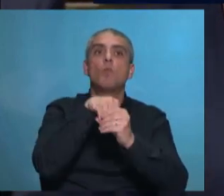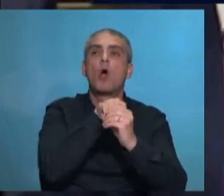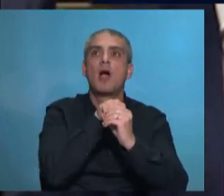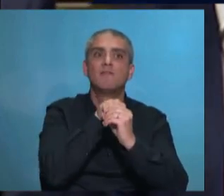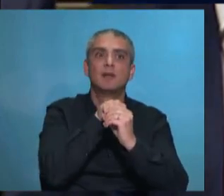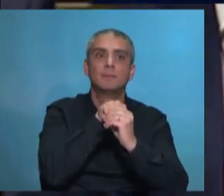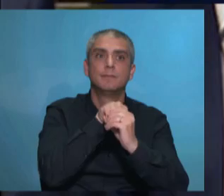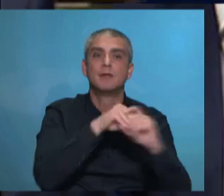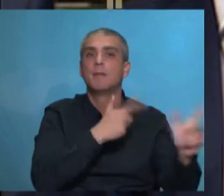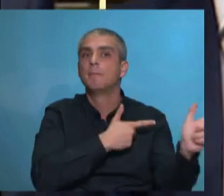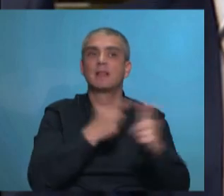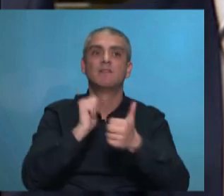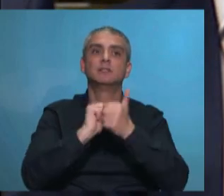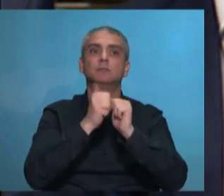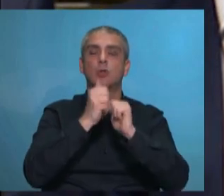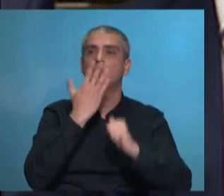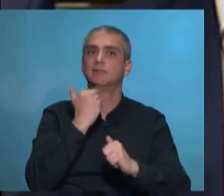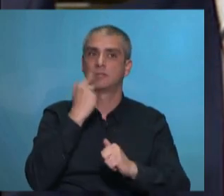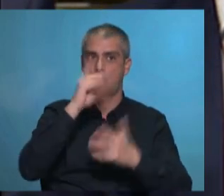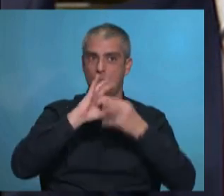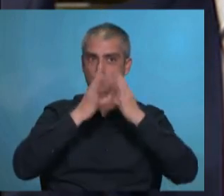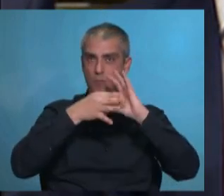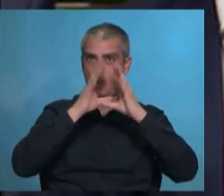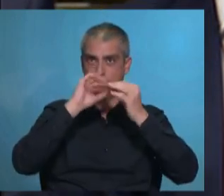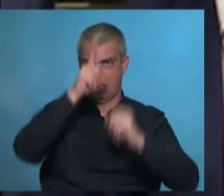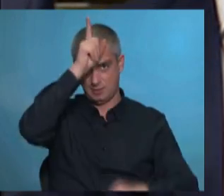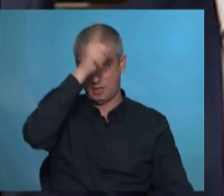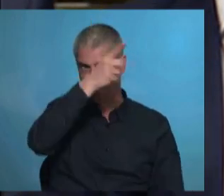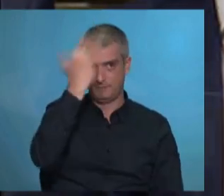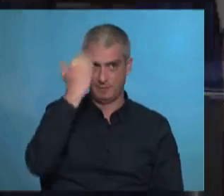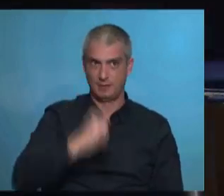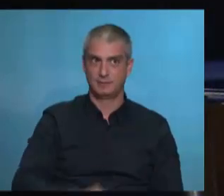in the massacre at the Munich Olympics of Israeli athletes.